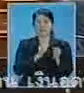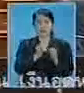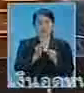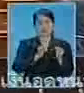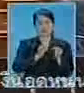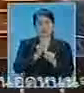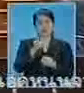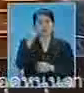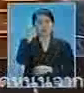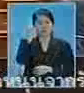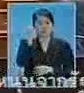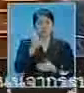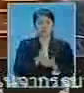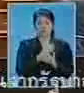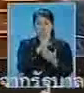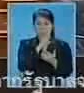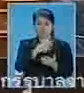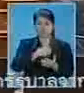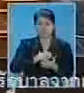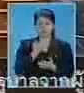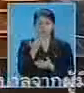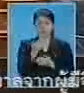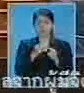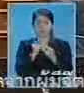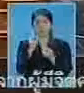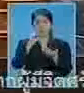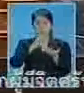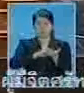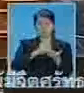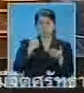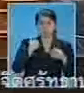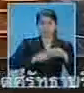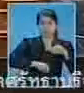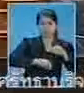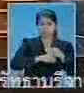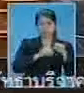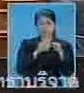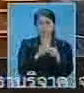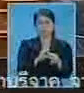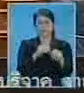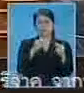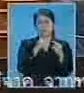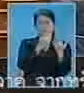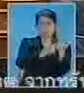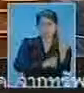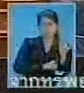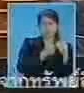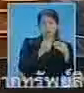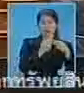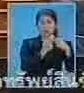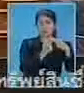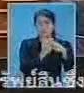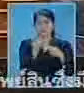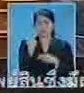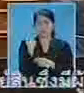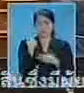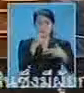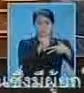ครับถ้าจะต้องการข้อมูลใดๆเกี่ยวกับสลากการกุศลของทั้ง3